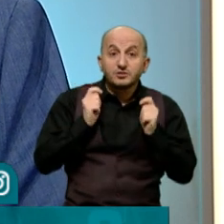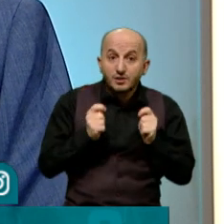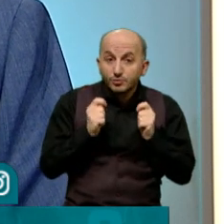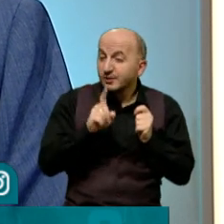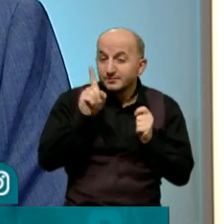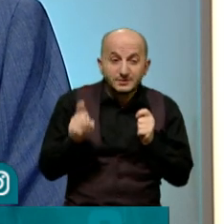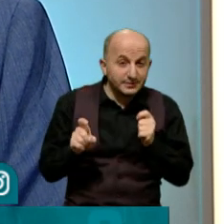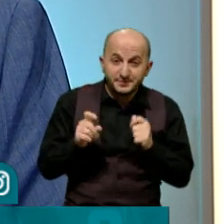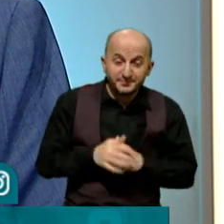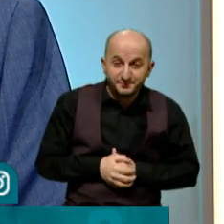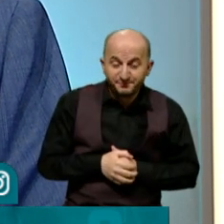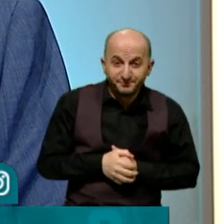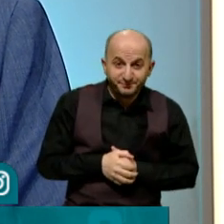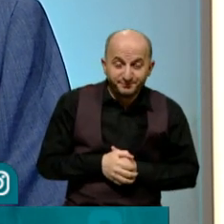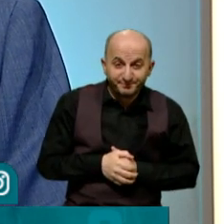midir?